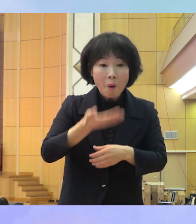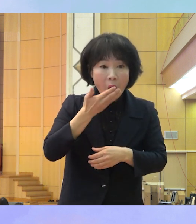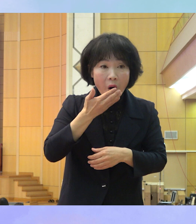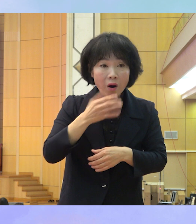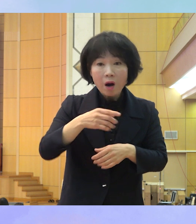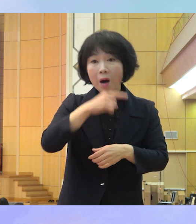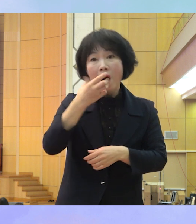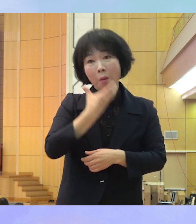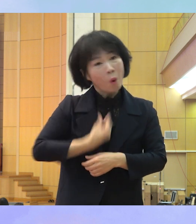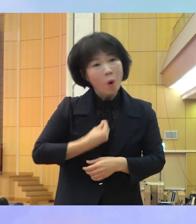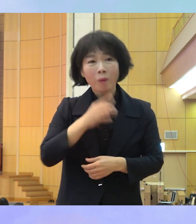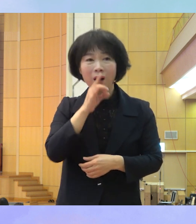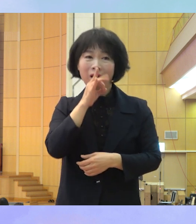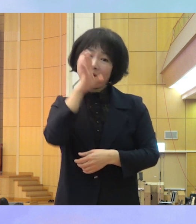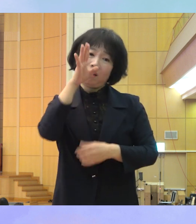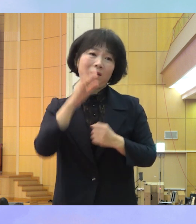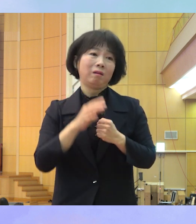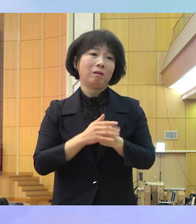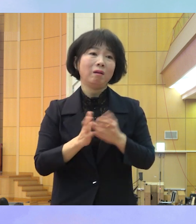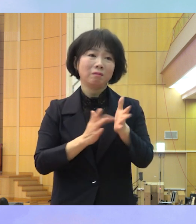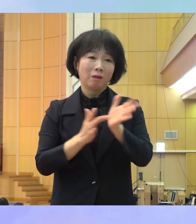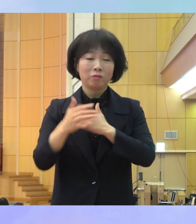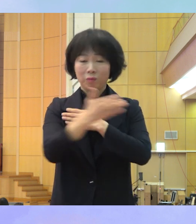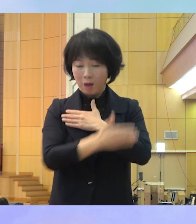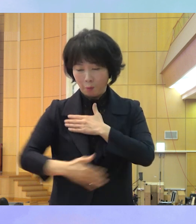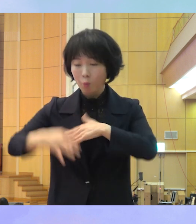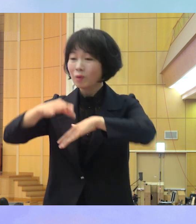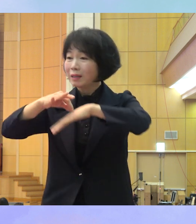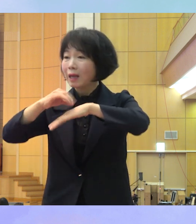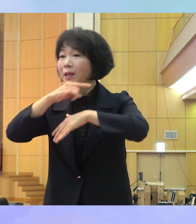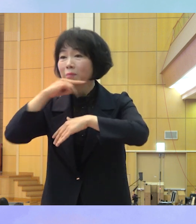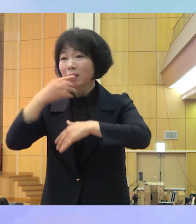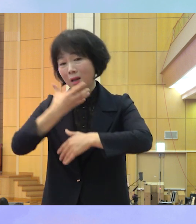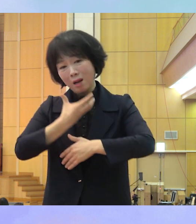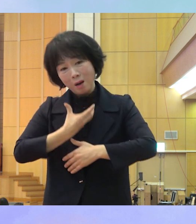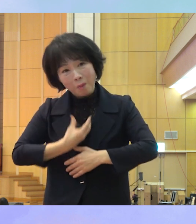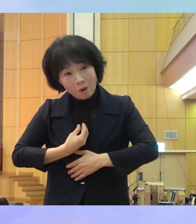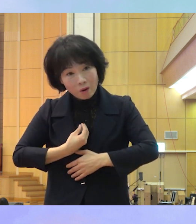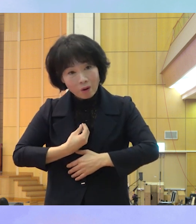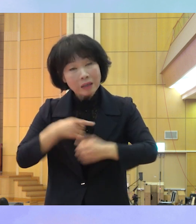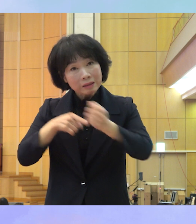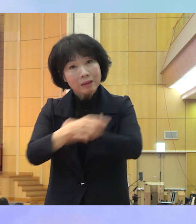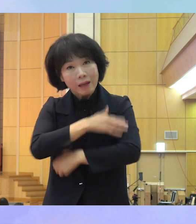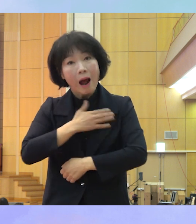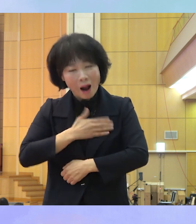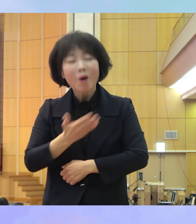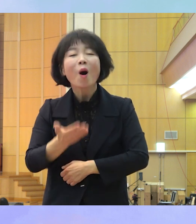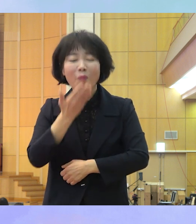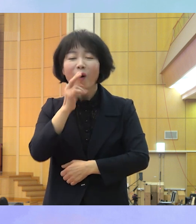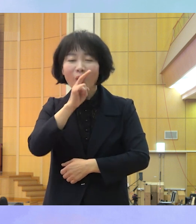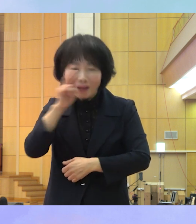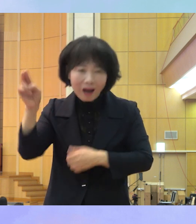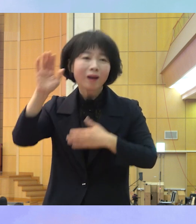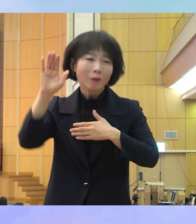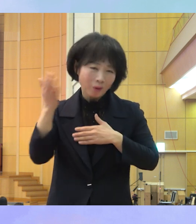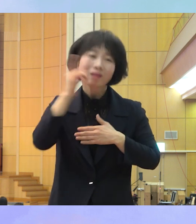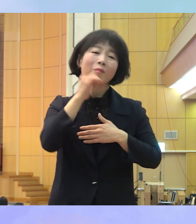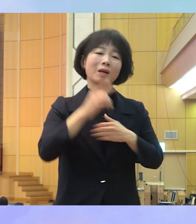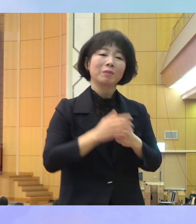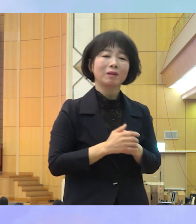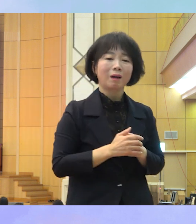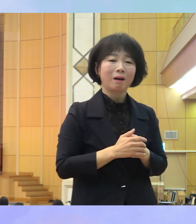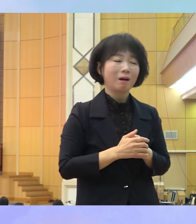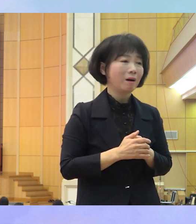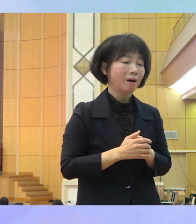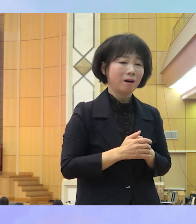예수님의 살과 몸과 피를 마시는 죄를 범하는 것인데, 이거 모르고 아무것도, 이거 주님이